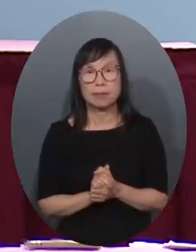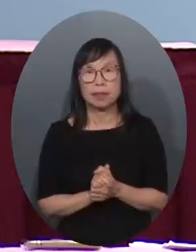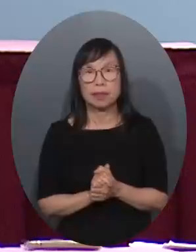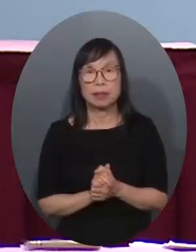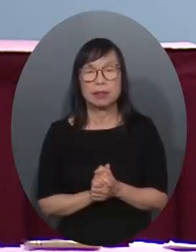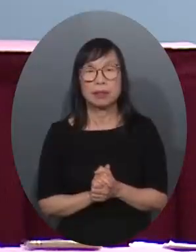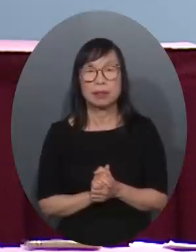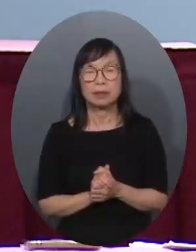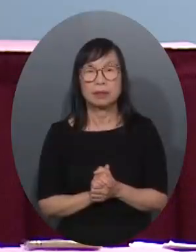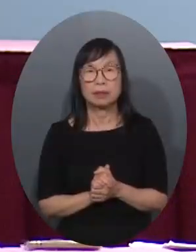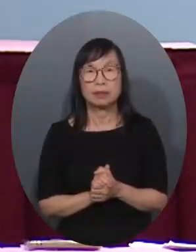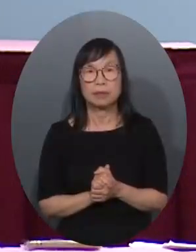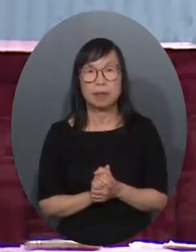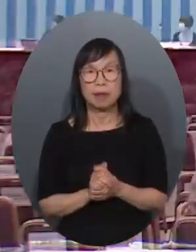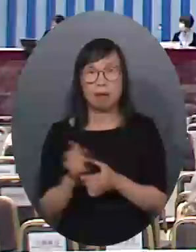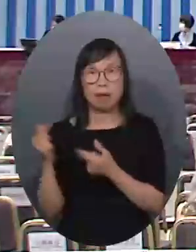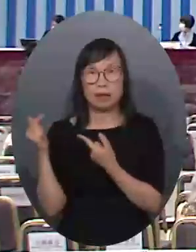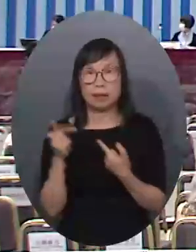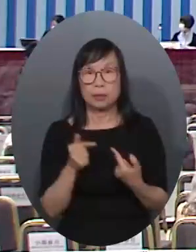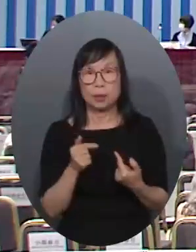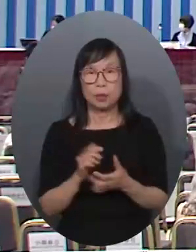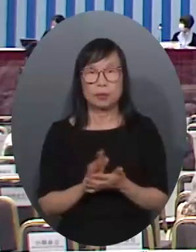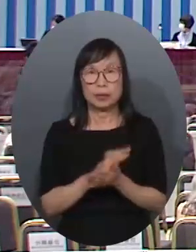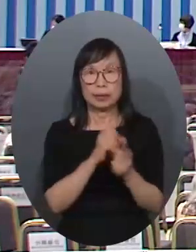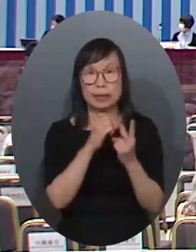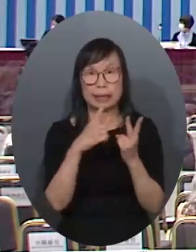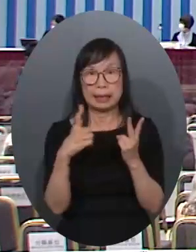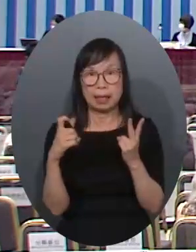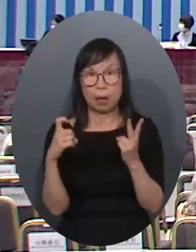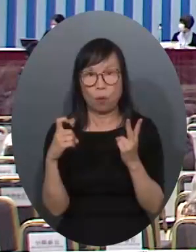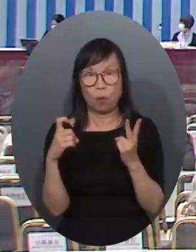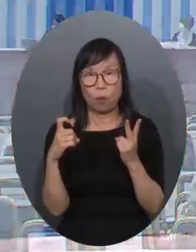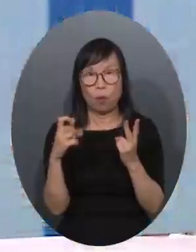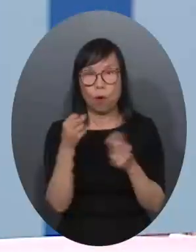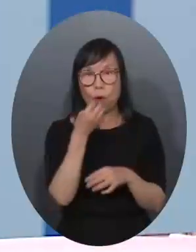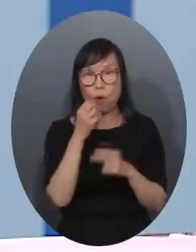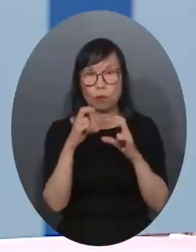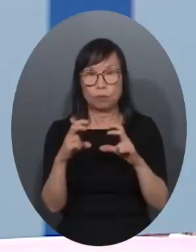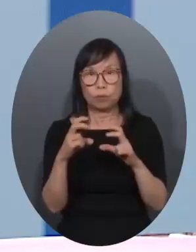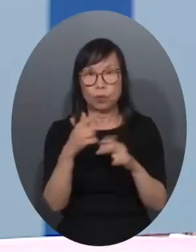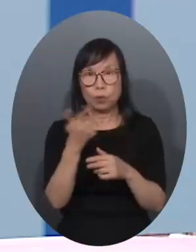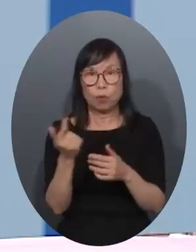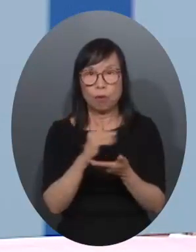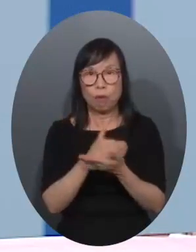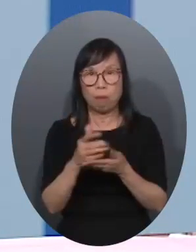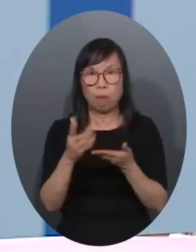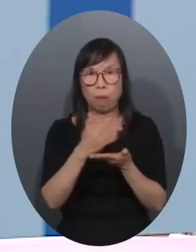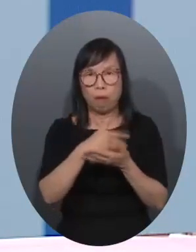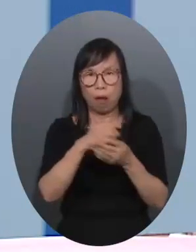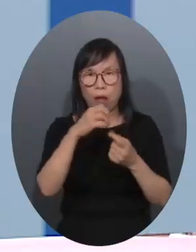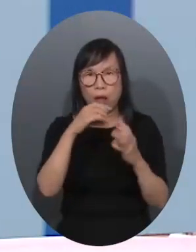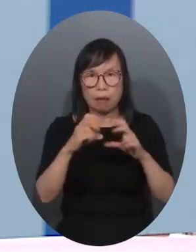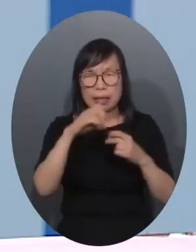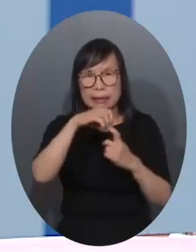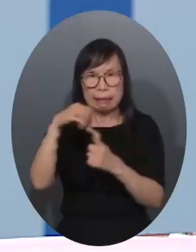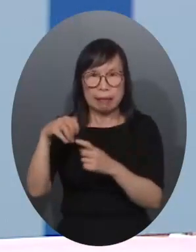好，唔該主席。跟住嘅問題係2019年期間，港鐵好多嘅車站設施咧都受到破壞。請問港鐵